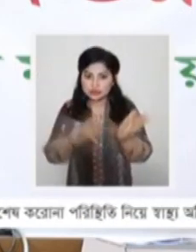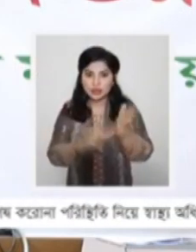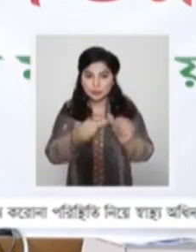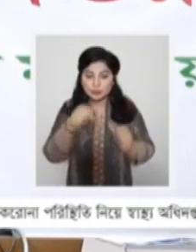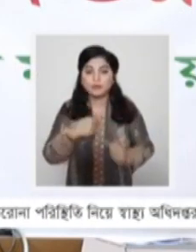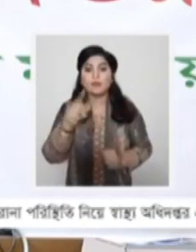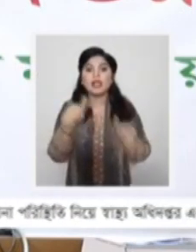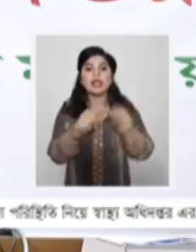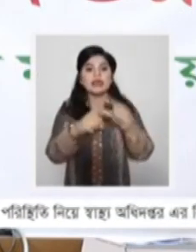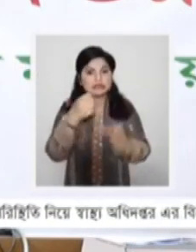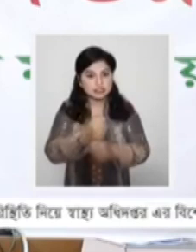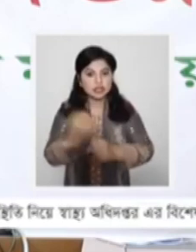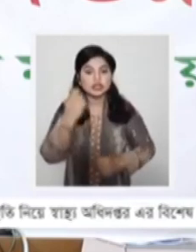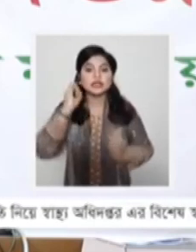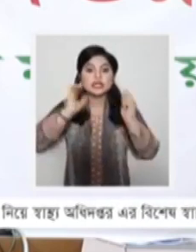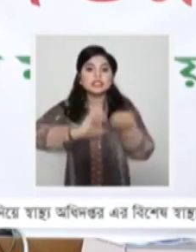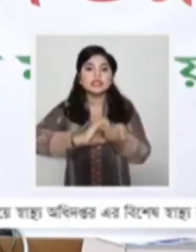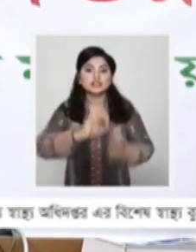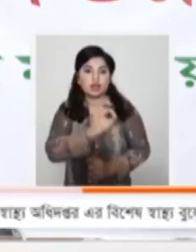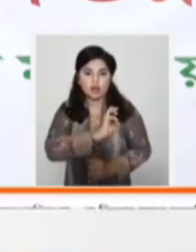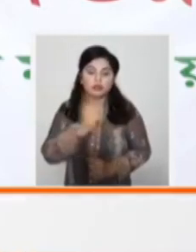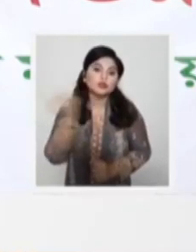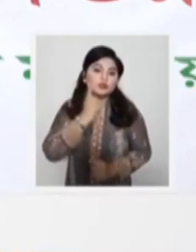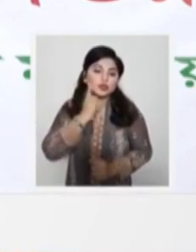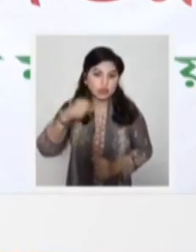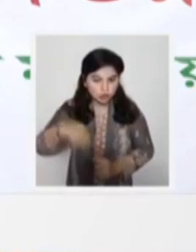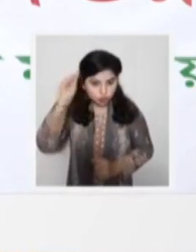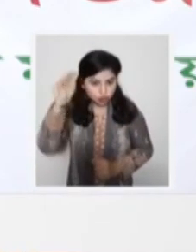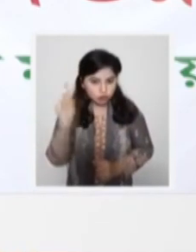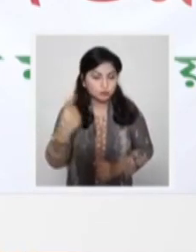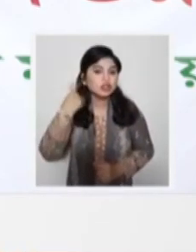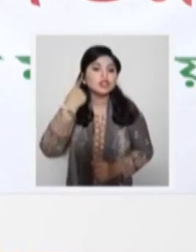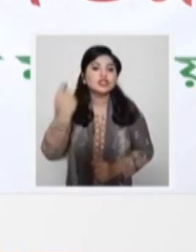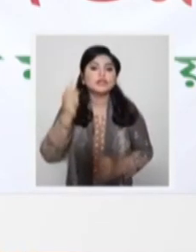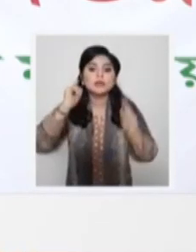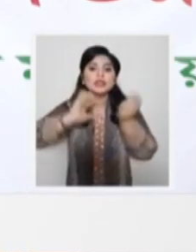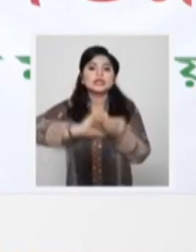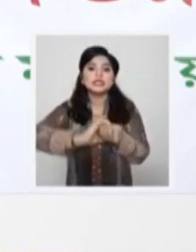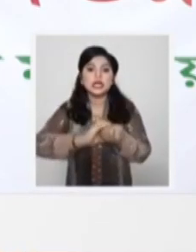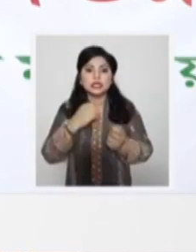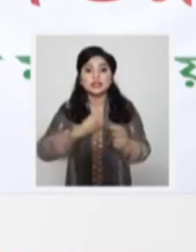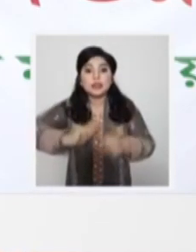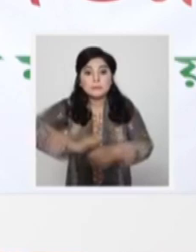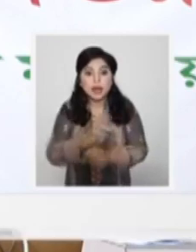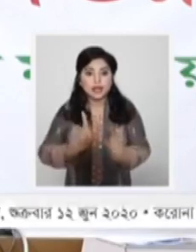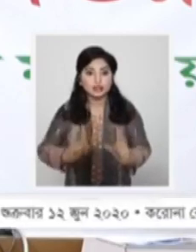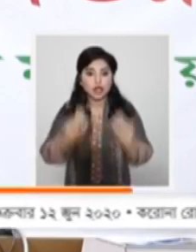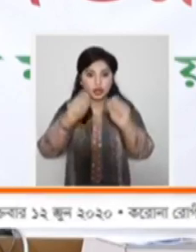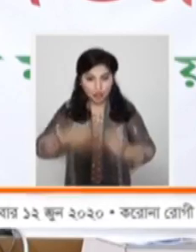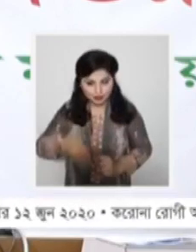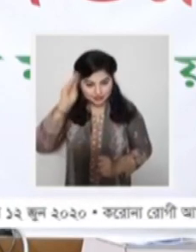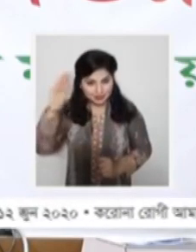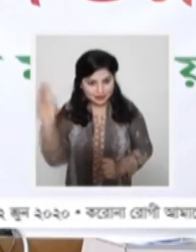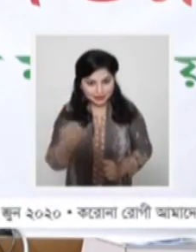আছেন, আসসালামু আলাইকুম। আমি অধ্যাপক ডাক্তার নাসিমা সুলতানা, অতিরিক্ত মহাপরিচালক প্রশাসন স্বাস্থ্য অধিদপ্তর। প্রতিদিনের